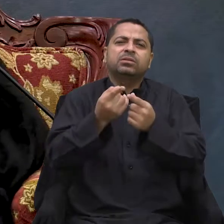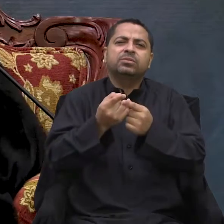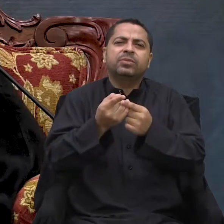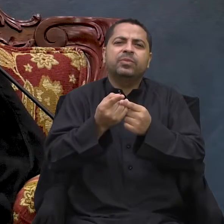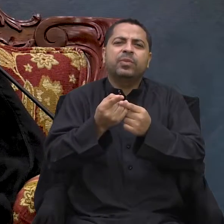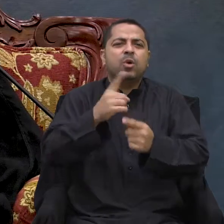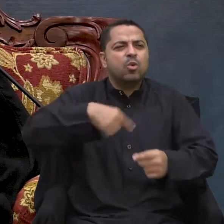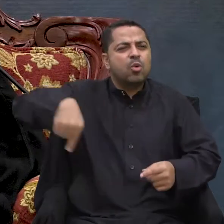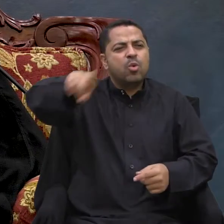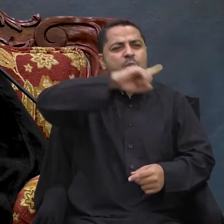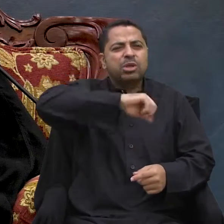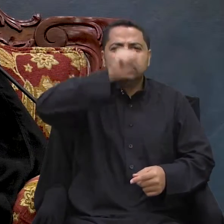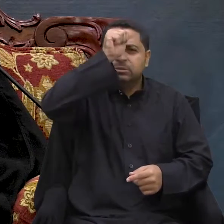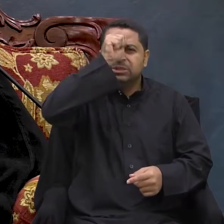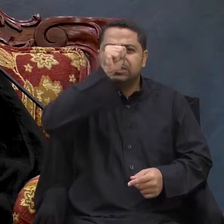والمسيطرة